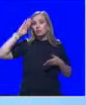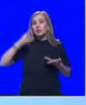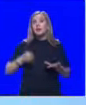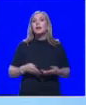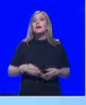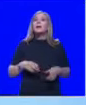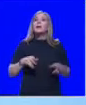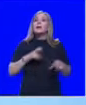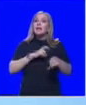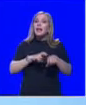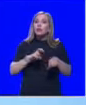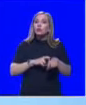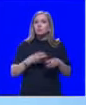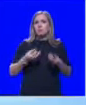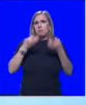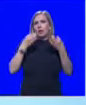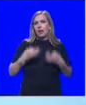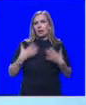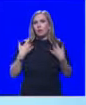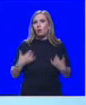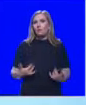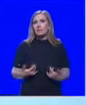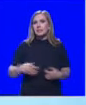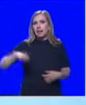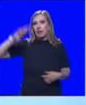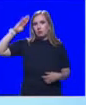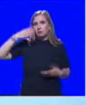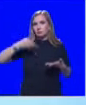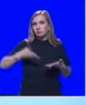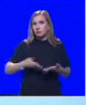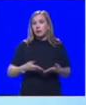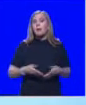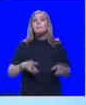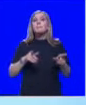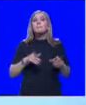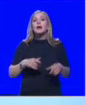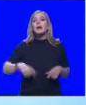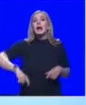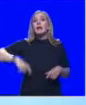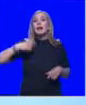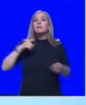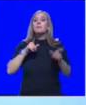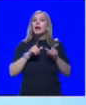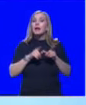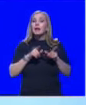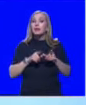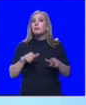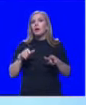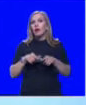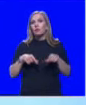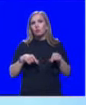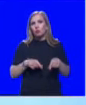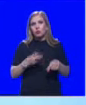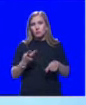генерал-майор Дешков, един брилянтен офицер, на генерал-маргарит Михайлов, командира на 61-а бригада. Това